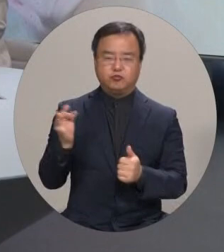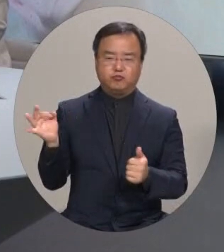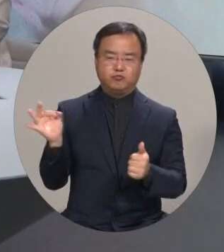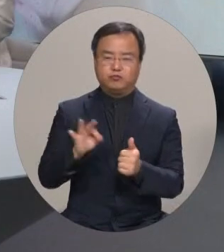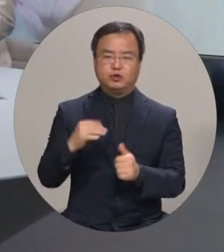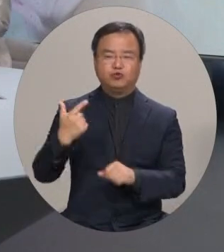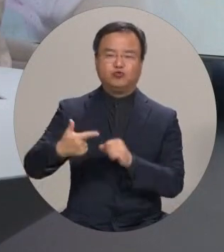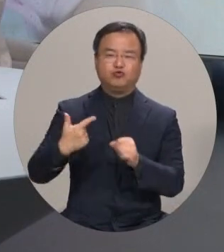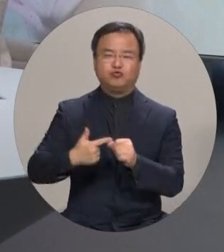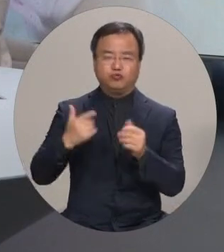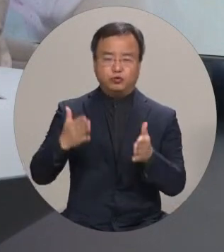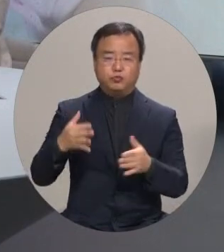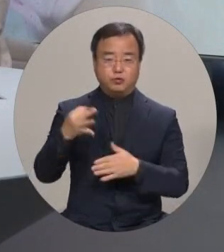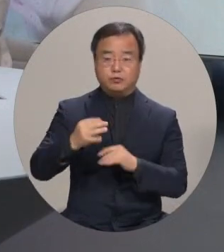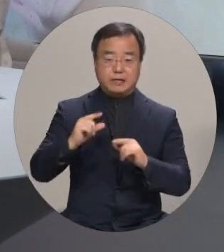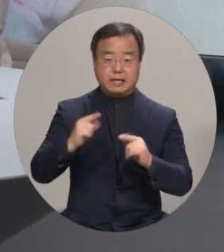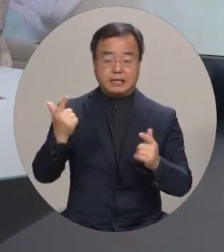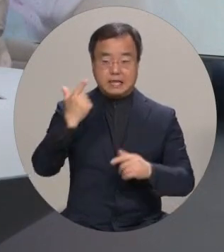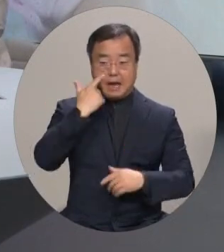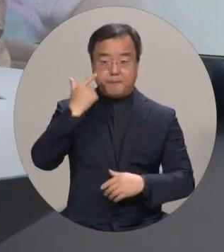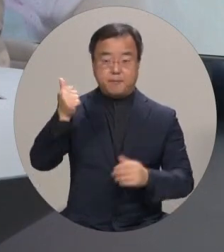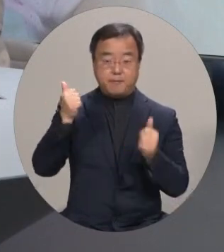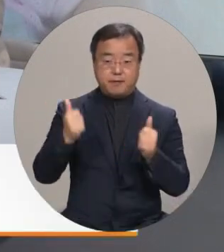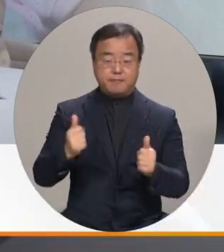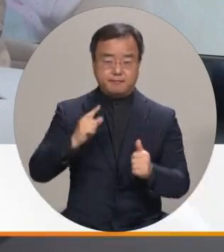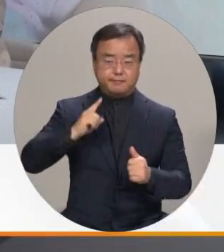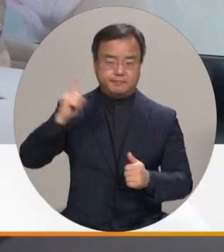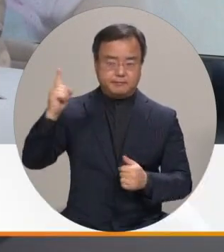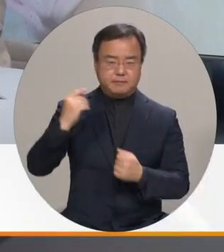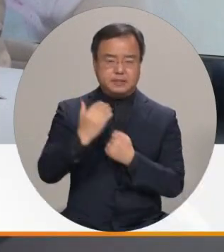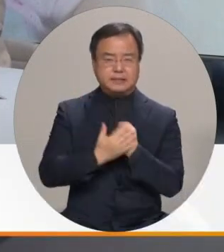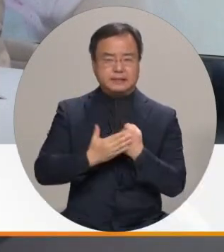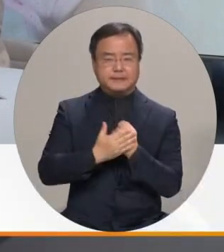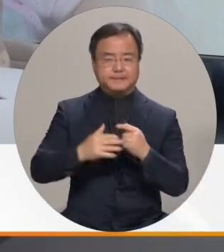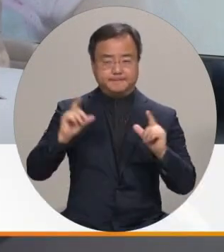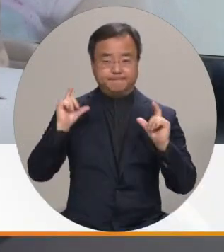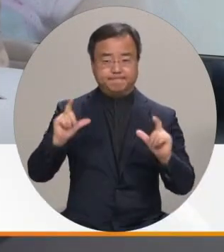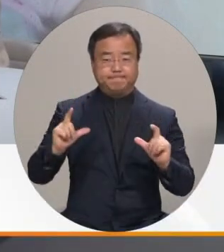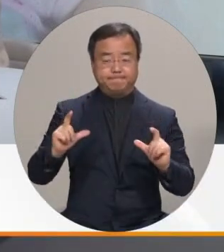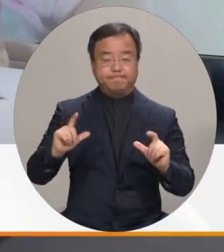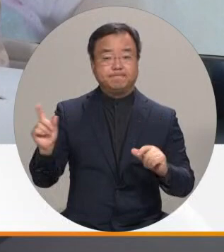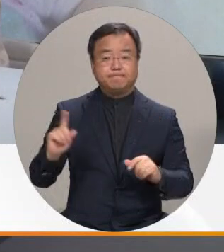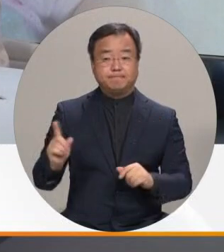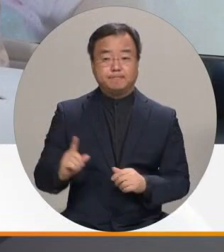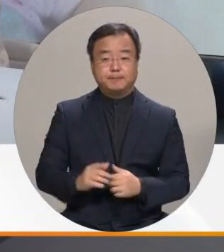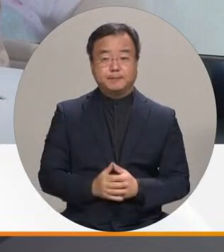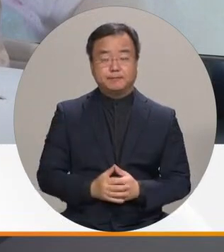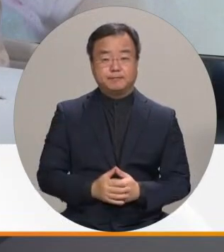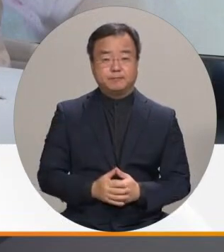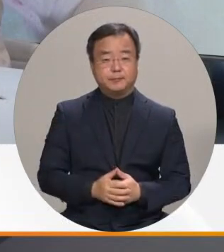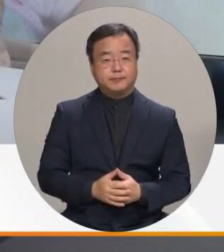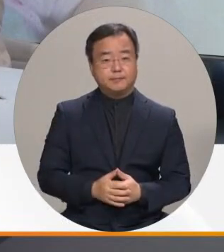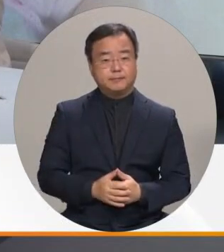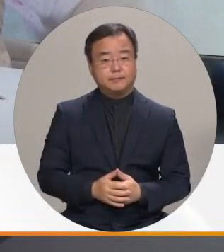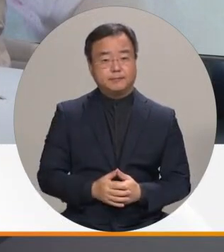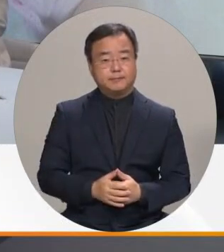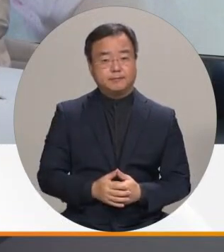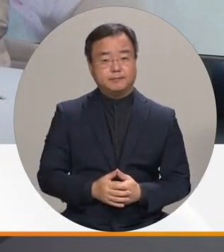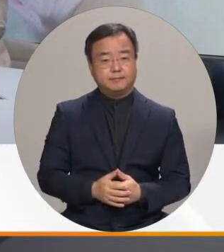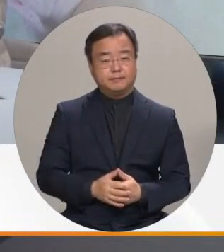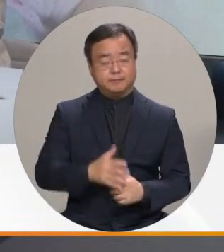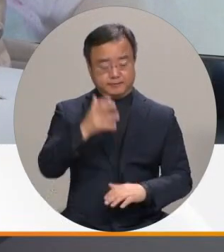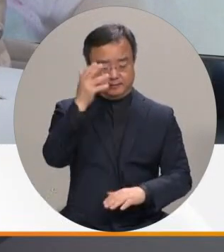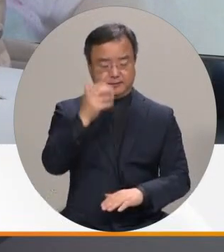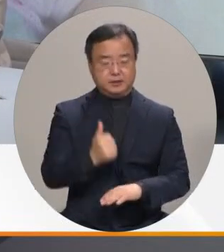아빠가이 재판에 넘겨졌지만 집행유에 나왔습니다이 판결 어떻게 보셨습니까 예 어 우선